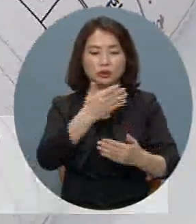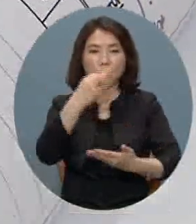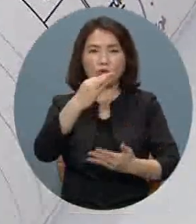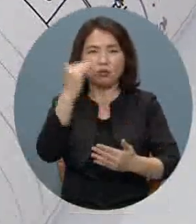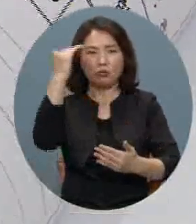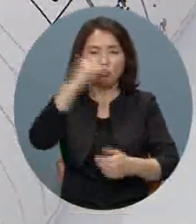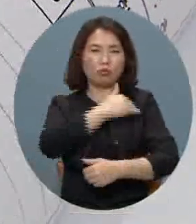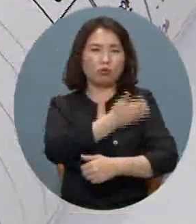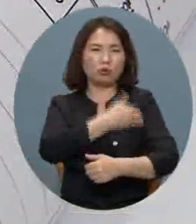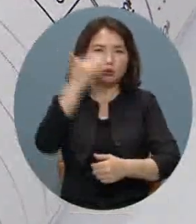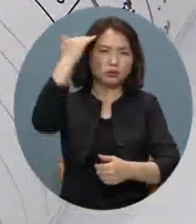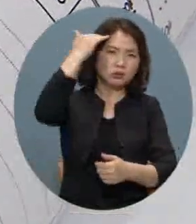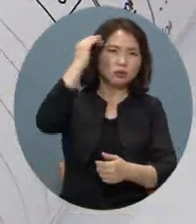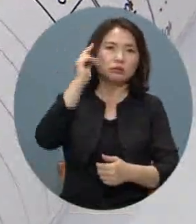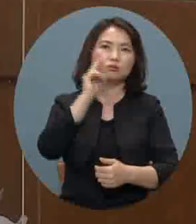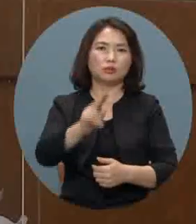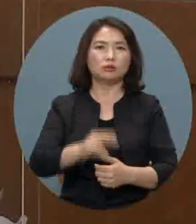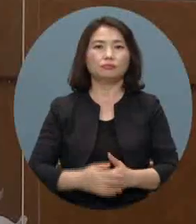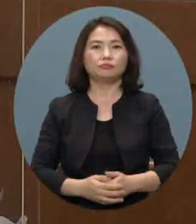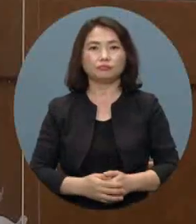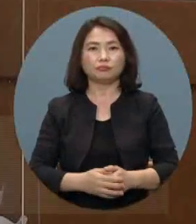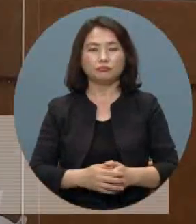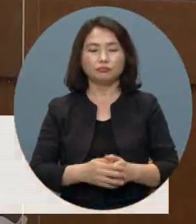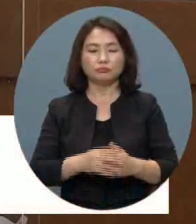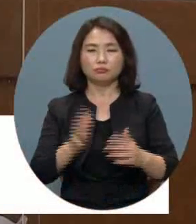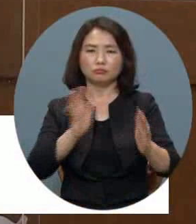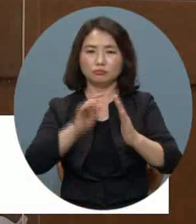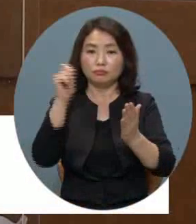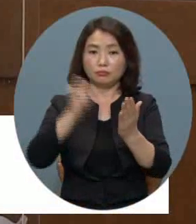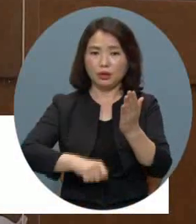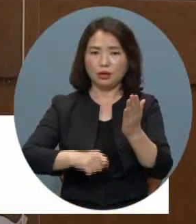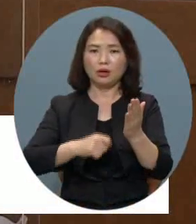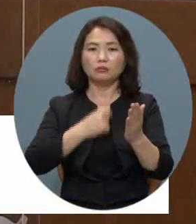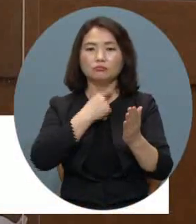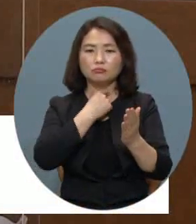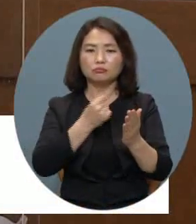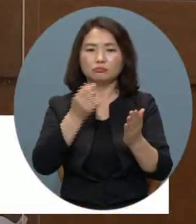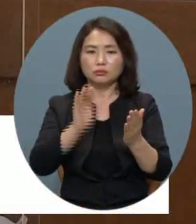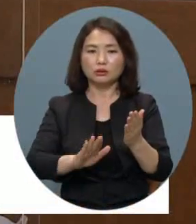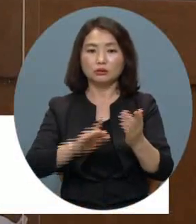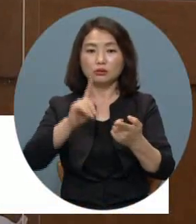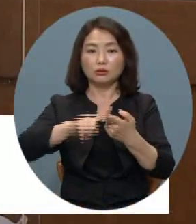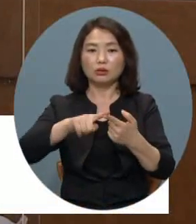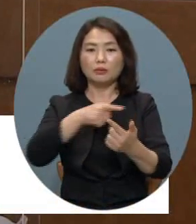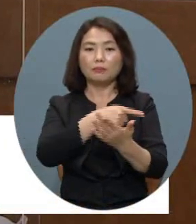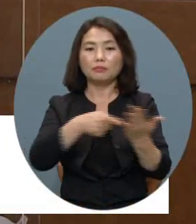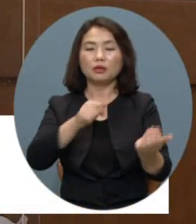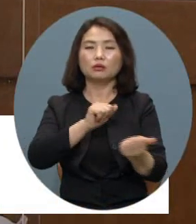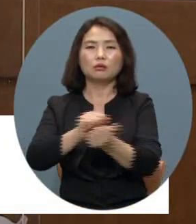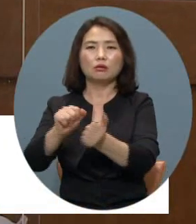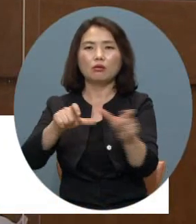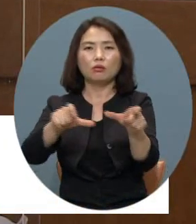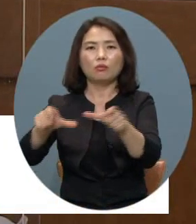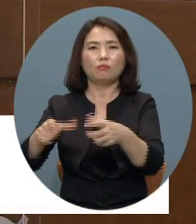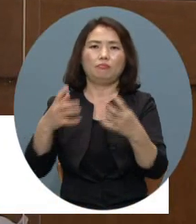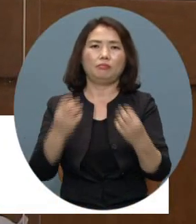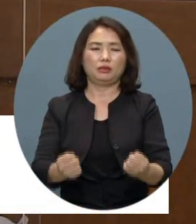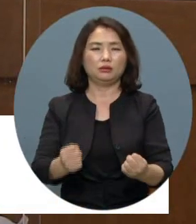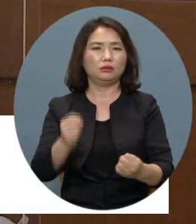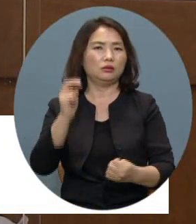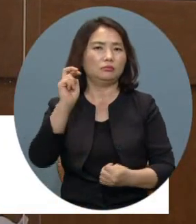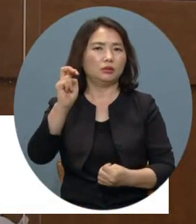피해가 우려된다고 밝혔습니다. 통과되면 하겠다라고 하는데 이러면 피해되는 지역이 많지